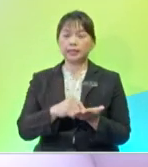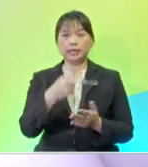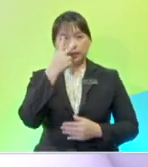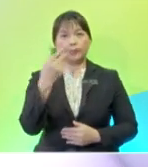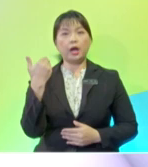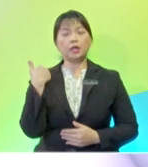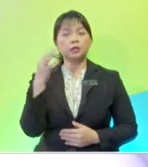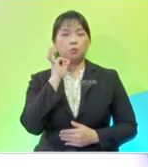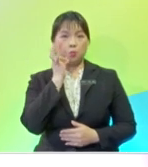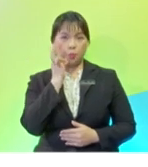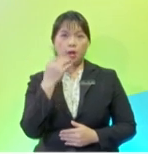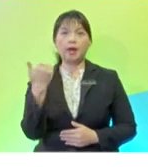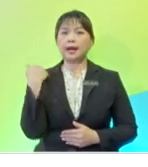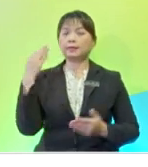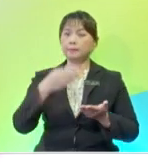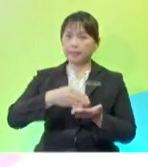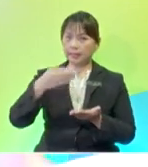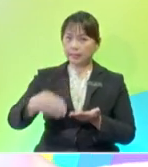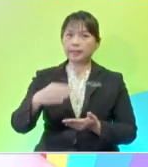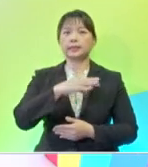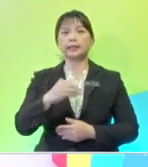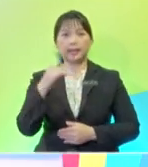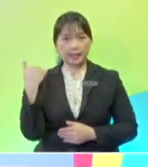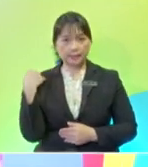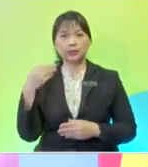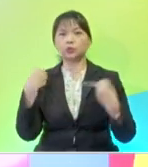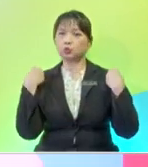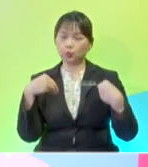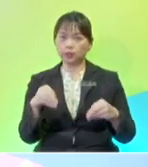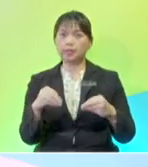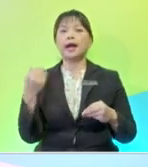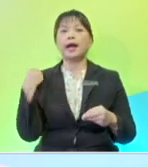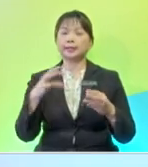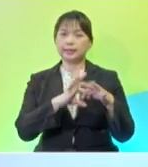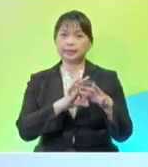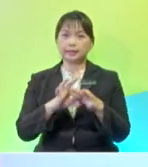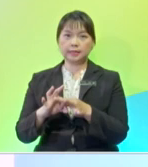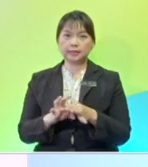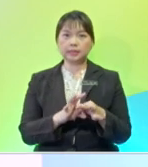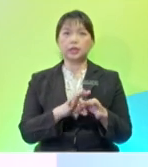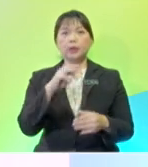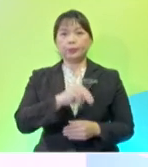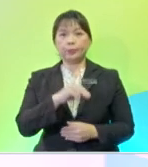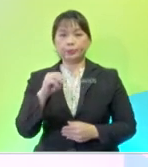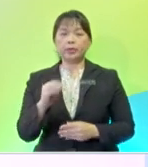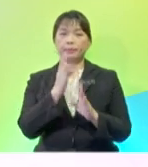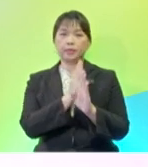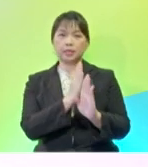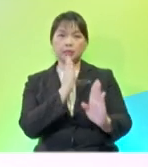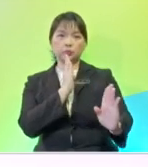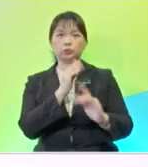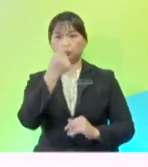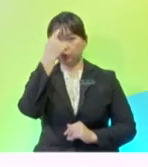ada yang membeli dan ada yang menjual situ ada kerjasama murid-murid semua berat tuh untuk